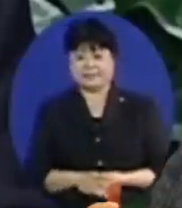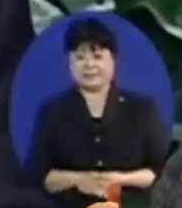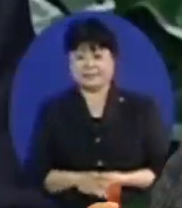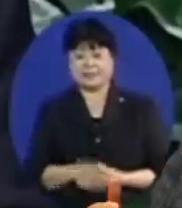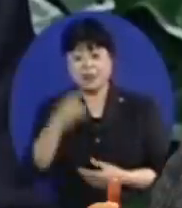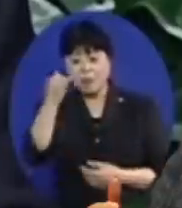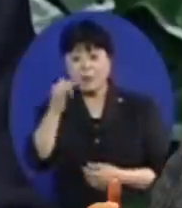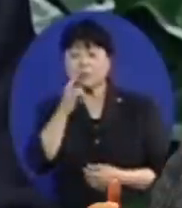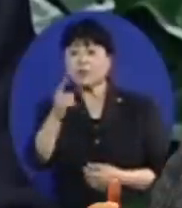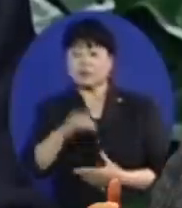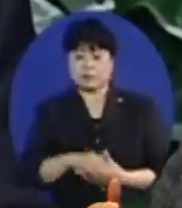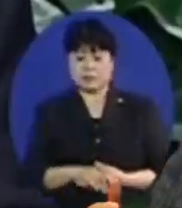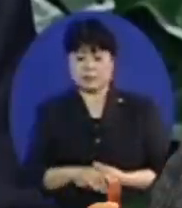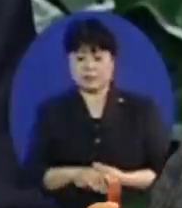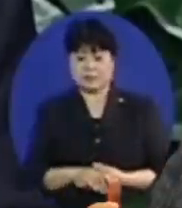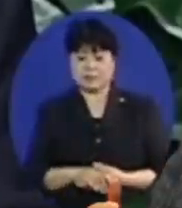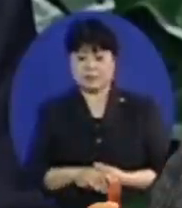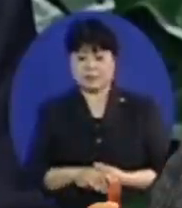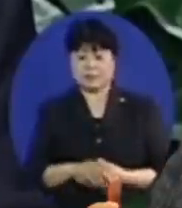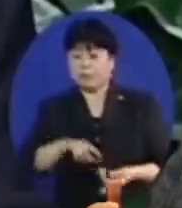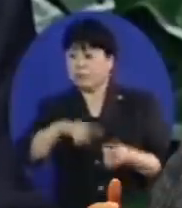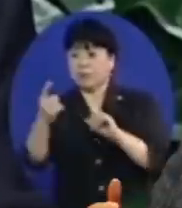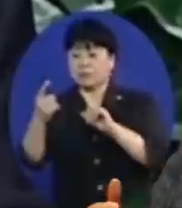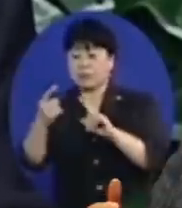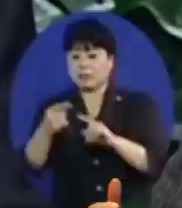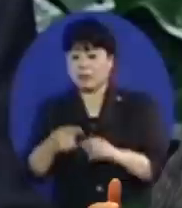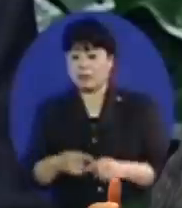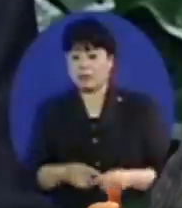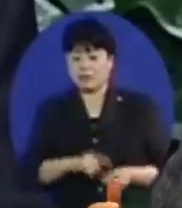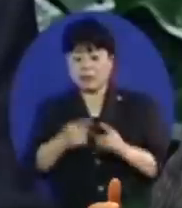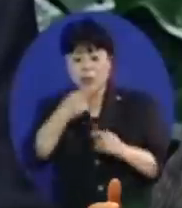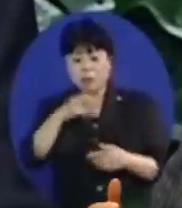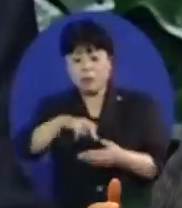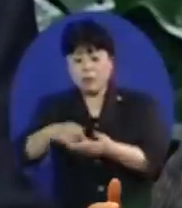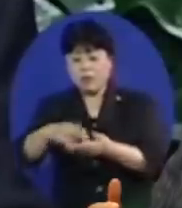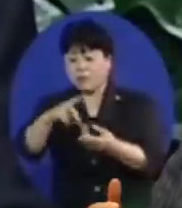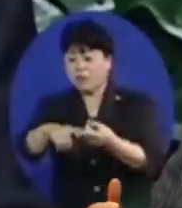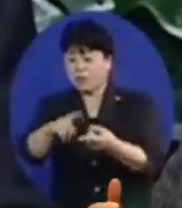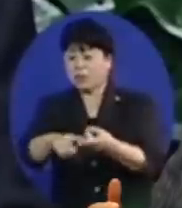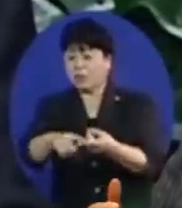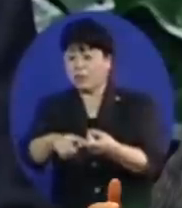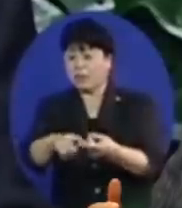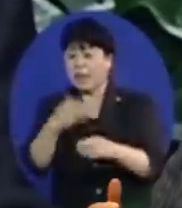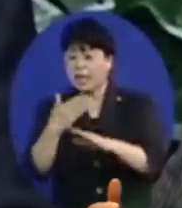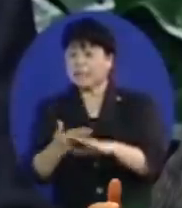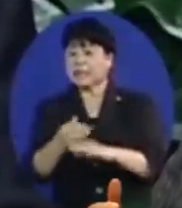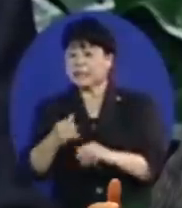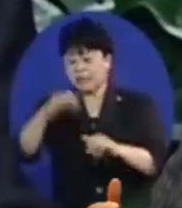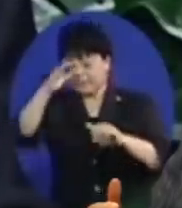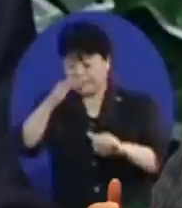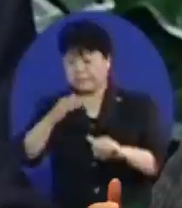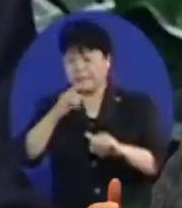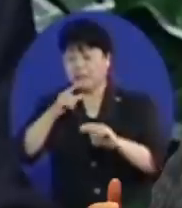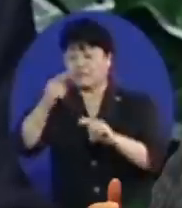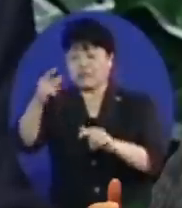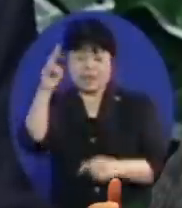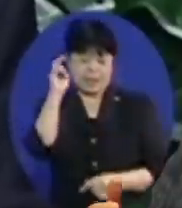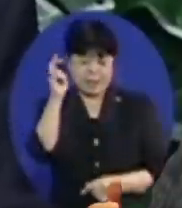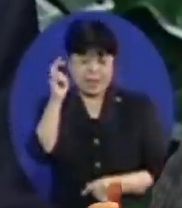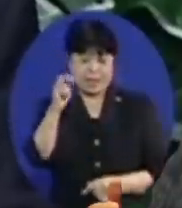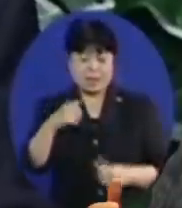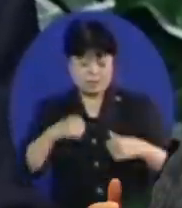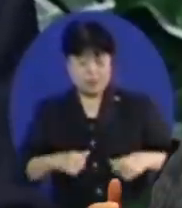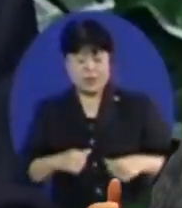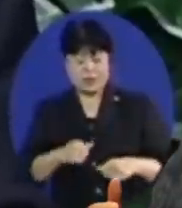어머니 보고 말했으면 나았을 것 아닙니까? 그런데 왜 찔뚝거립니까? 그러니까